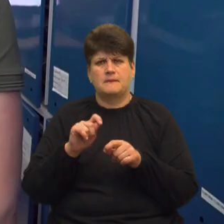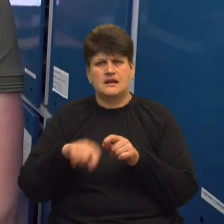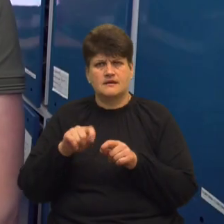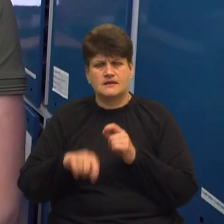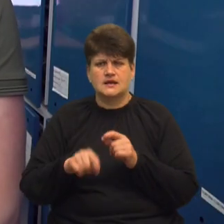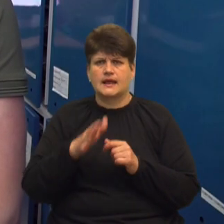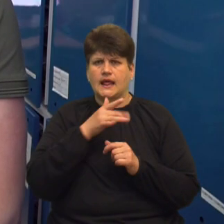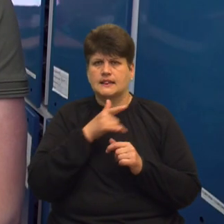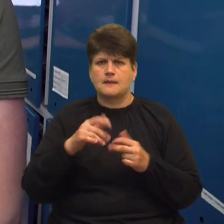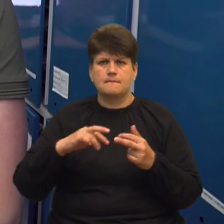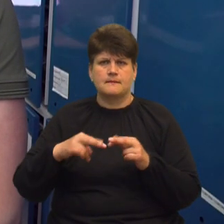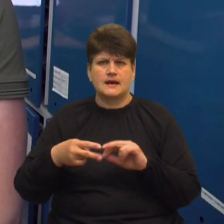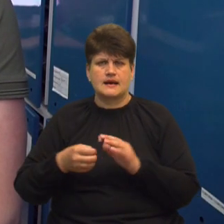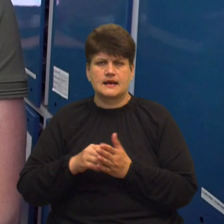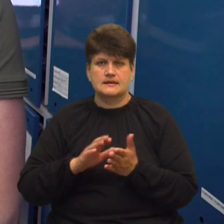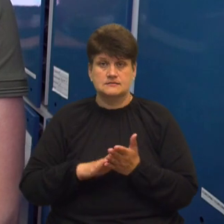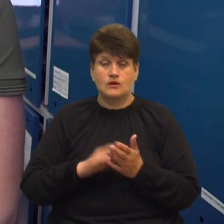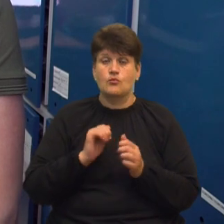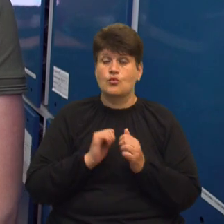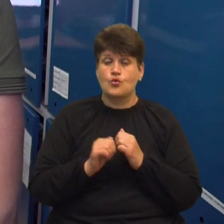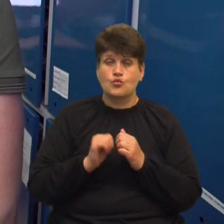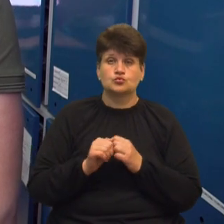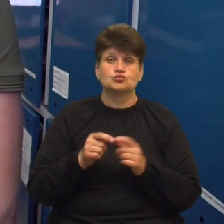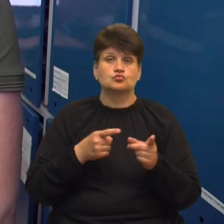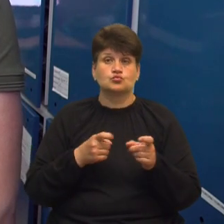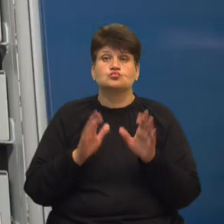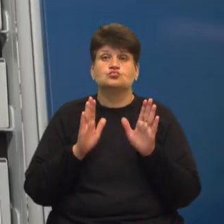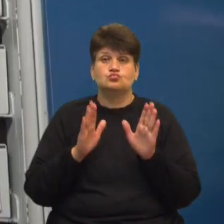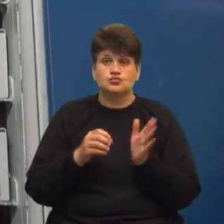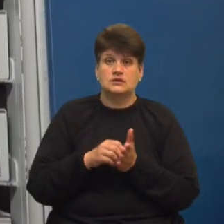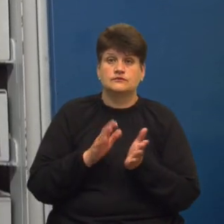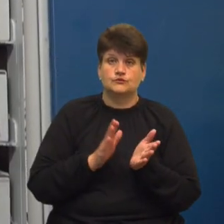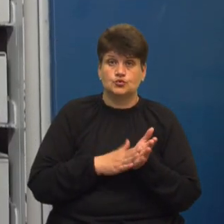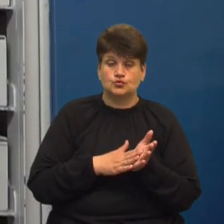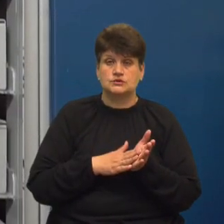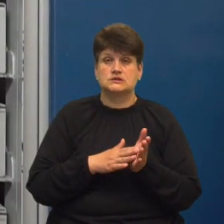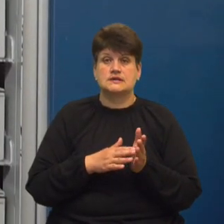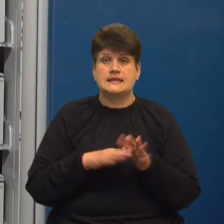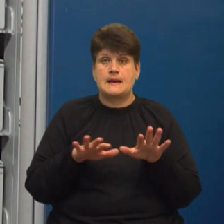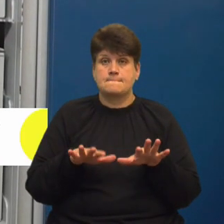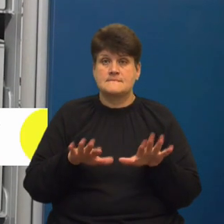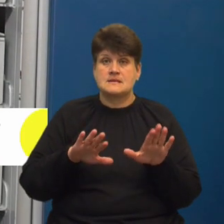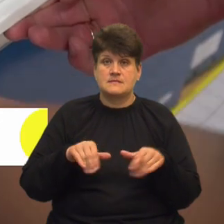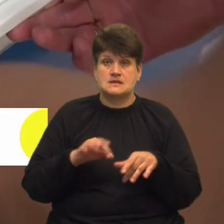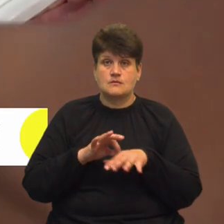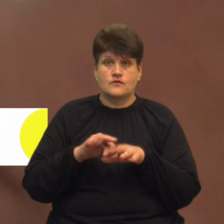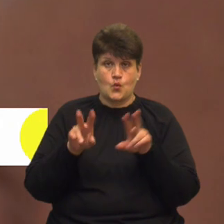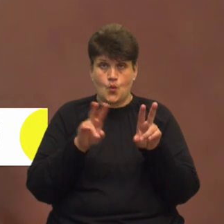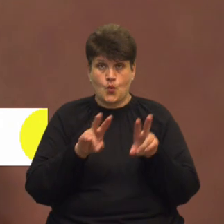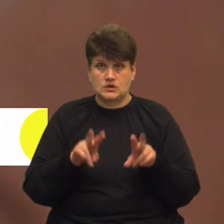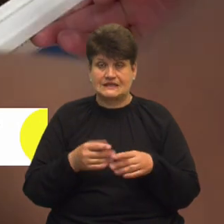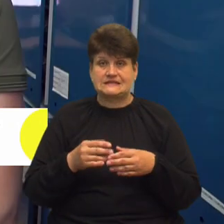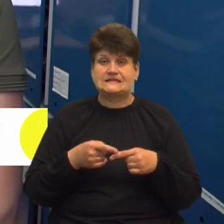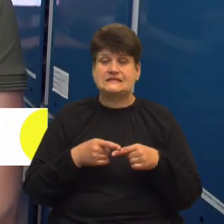перереєстрації. Інформація про кожну одиницю зброї буде вноситись експертами на місці після проведення огляду технічного стану